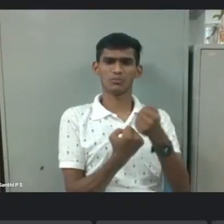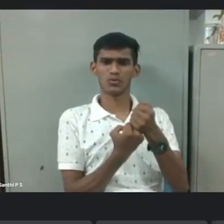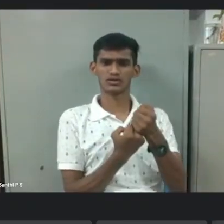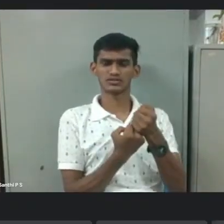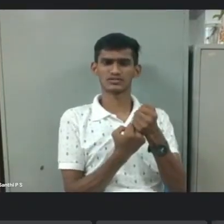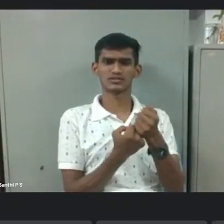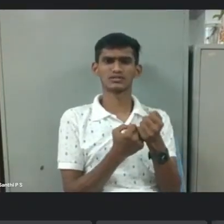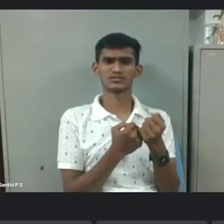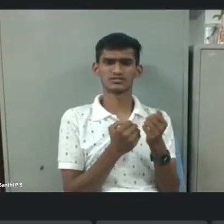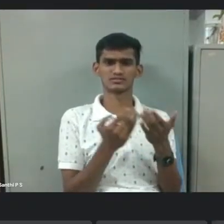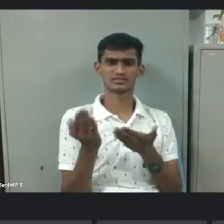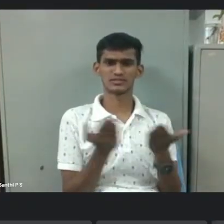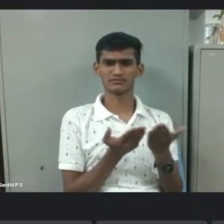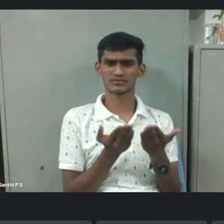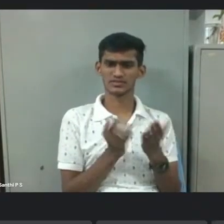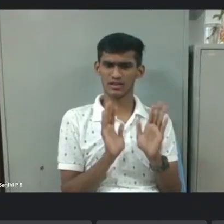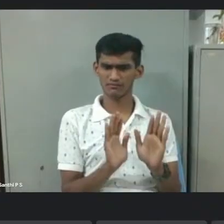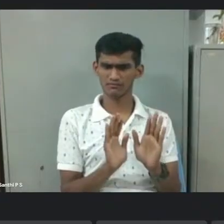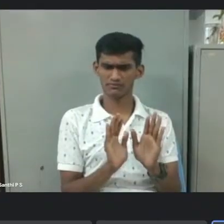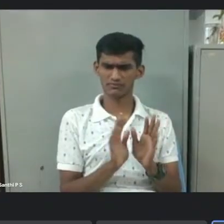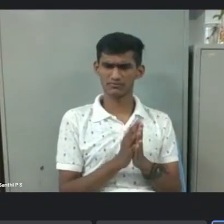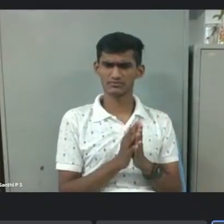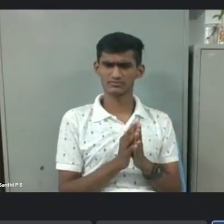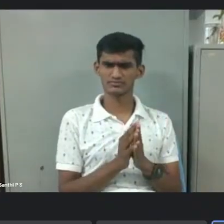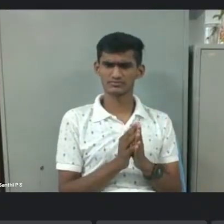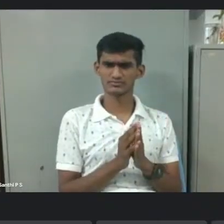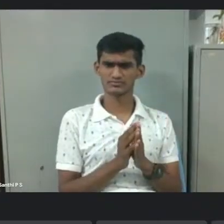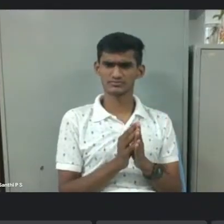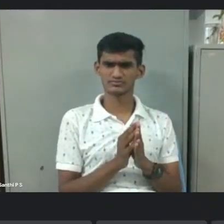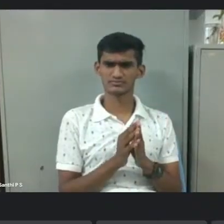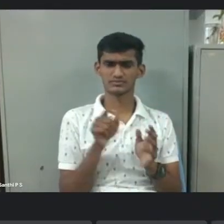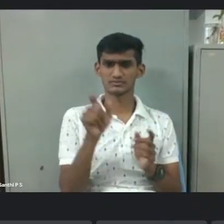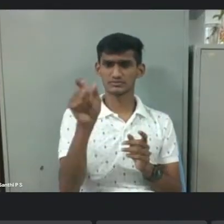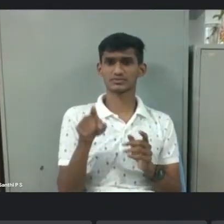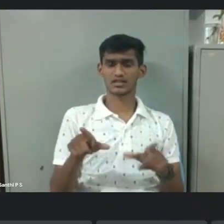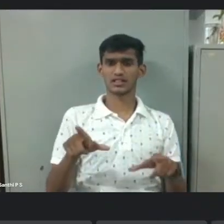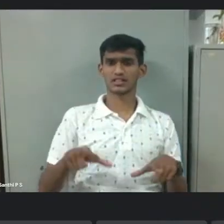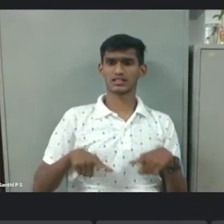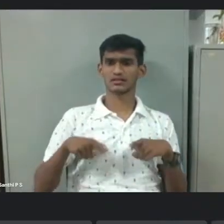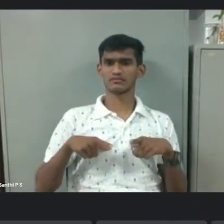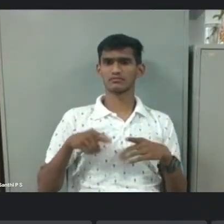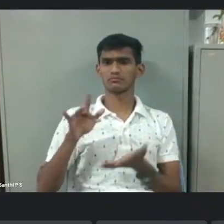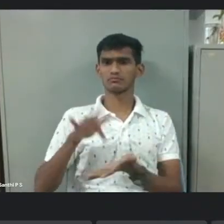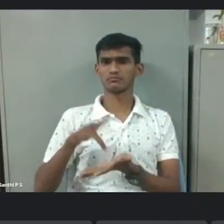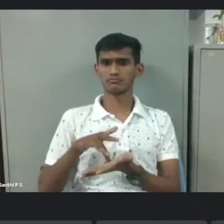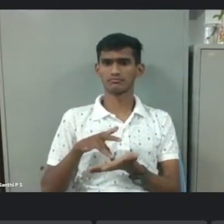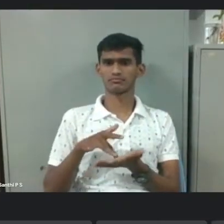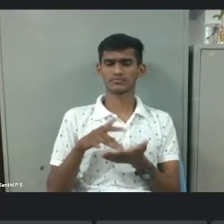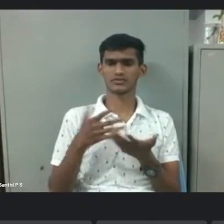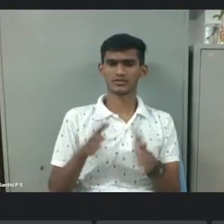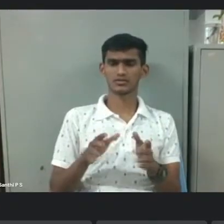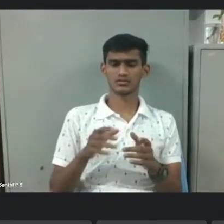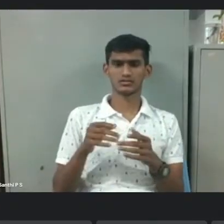ചോദിച്ചിരിക്കുന്നത്. അത് ഏത് സ്ഥലത്താണ് അവർ താമസിക്കുന്നതിനനുസരിച്ചിരിക്കും. നമുക്ക് നല്ല ചൈൽഡ്